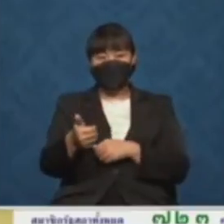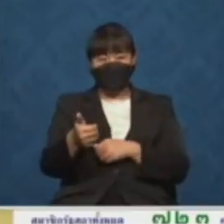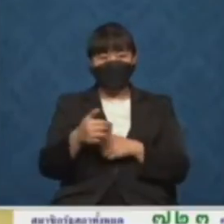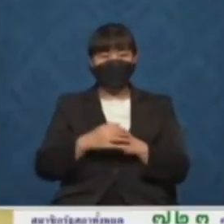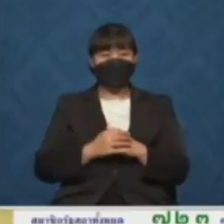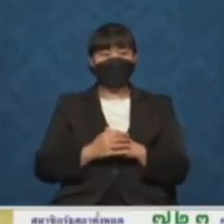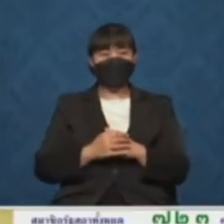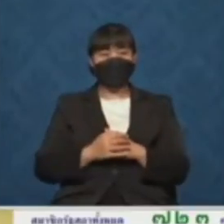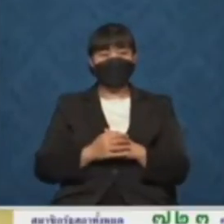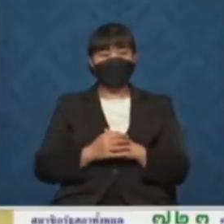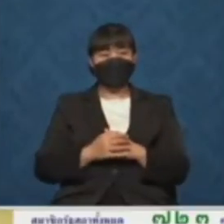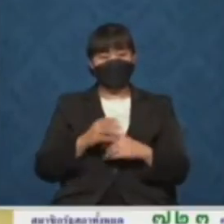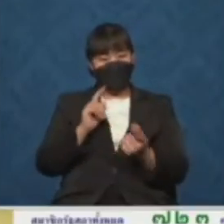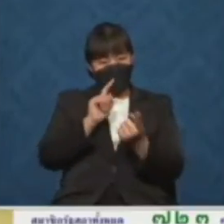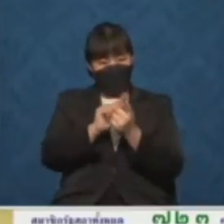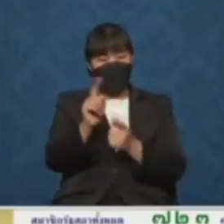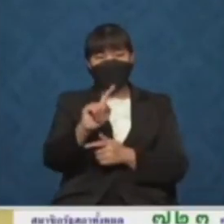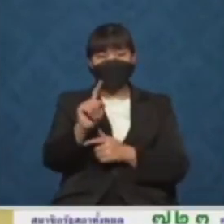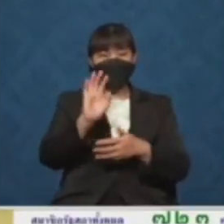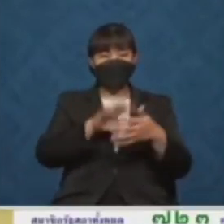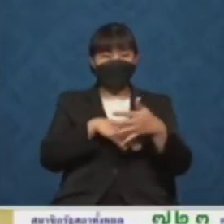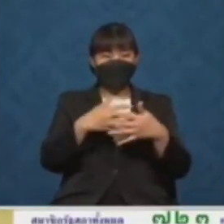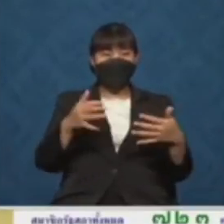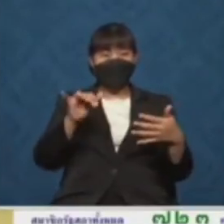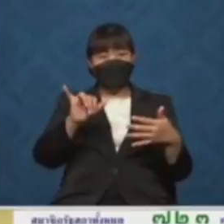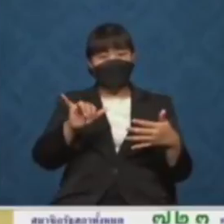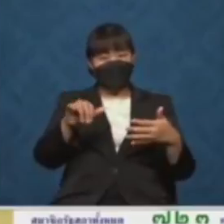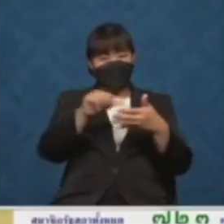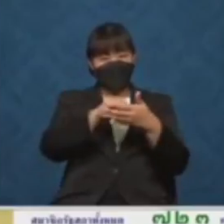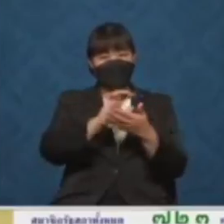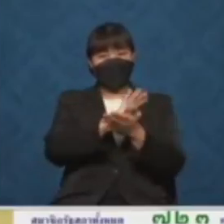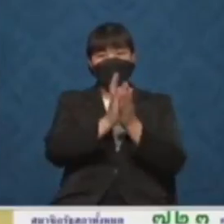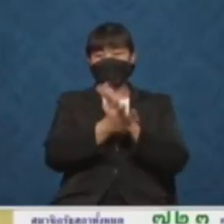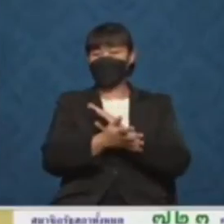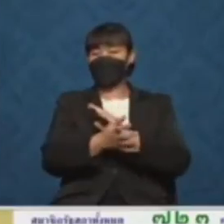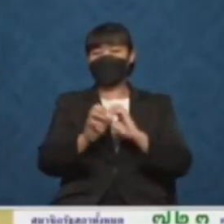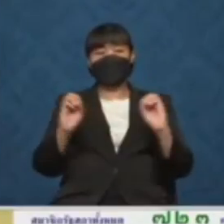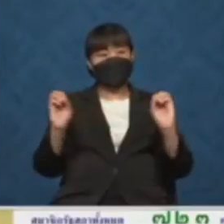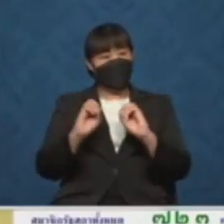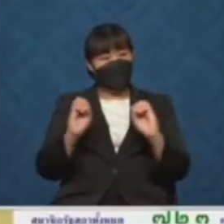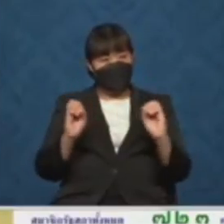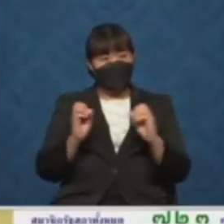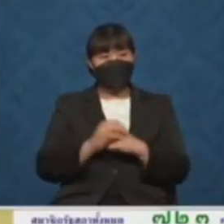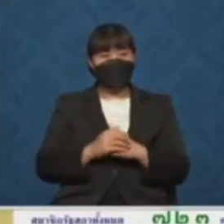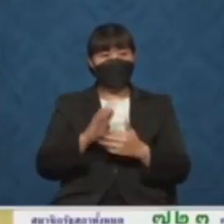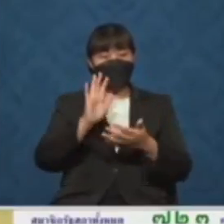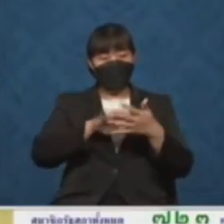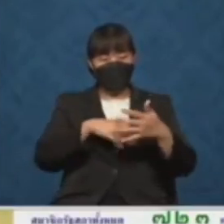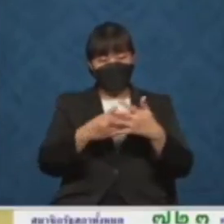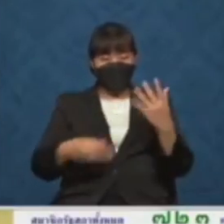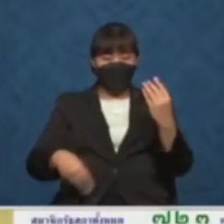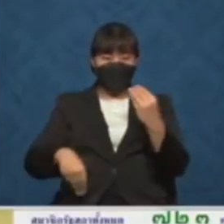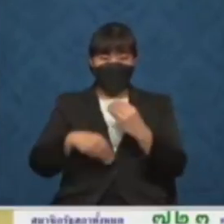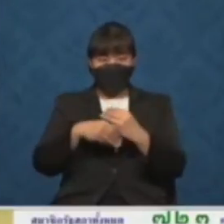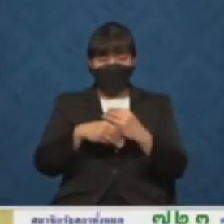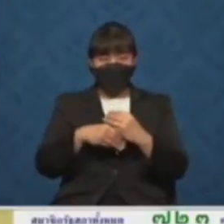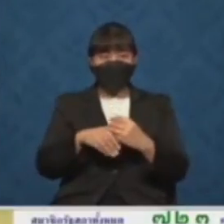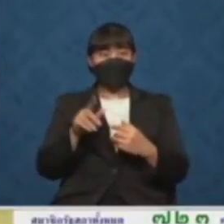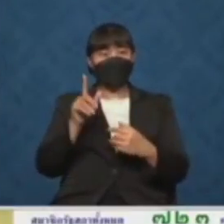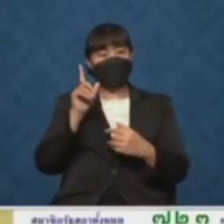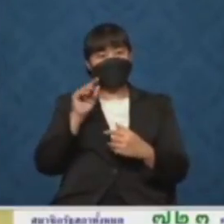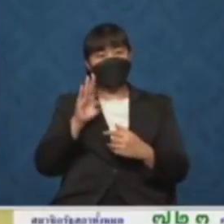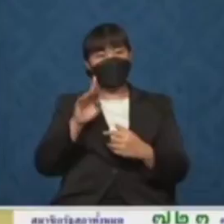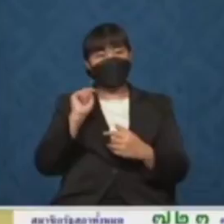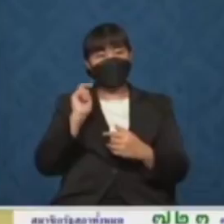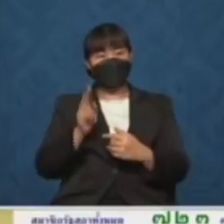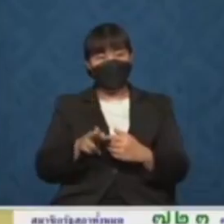เราไมมีการปฏิรูปแผนยธศาชาตเลยนะครัมีการเขียนแผนเพิมขมาหนึแนเรีกวแนแ่บทเฉพาะกิ